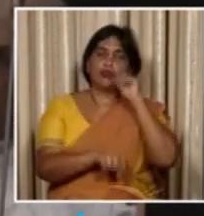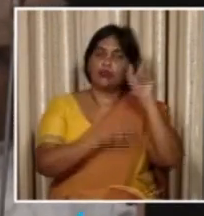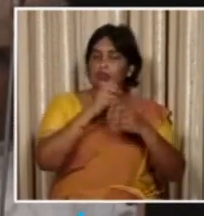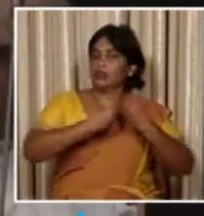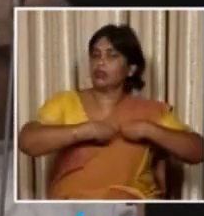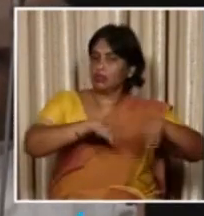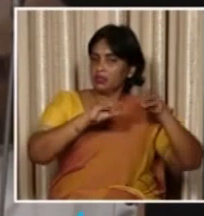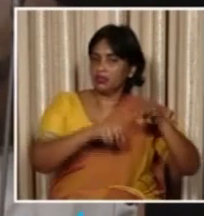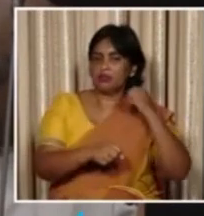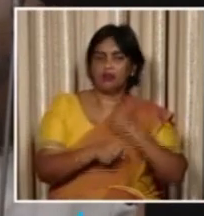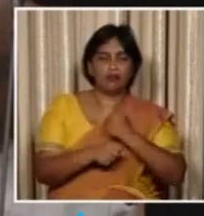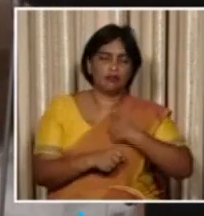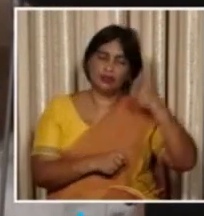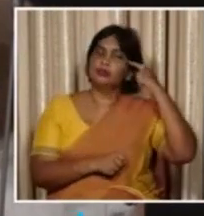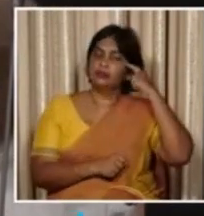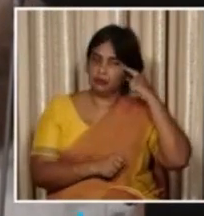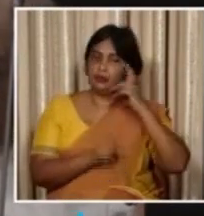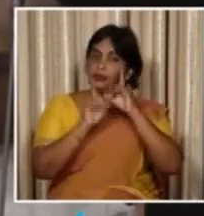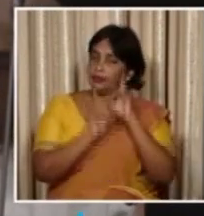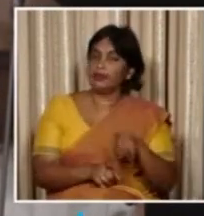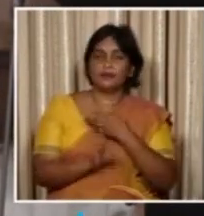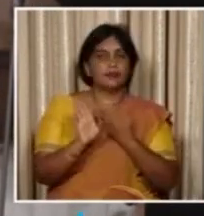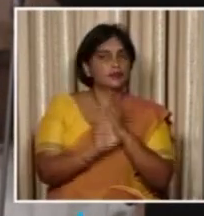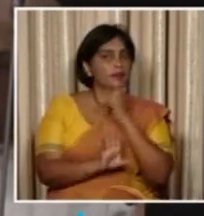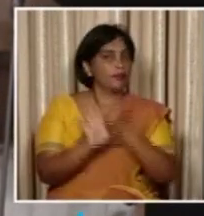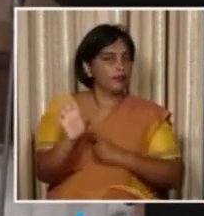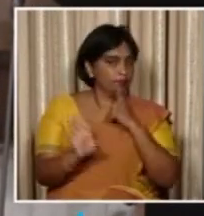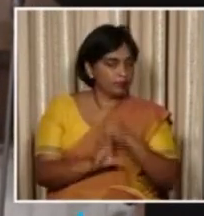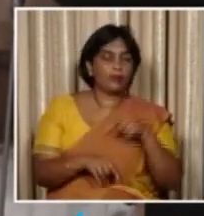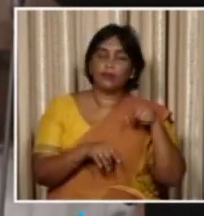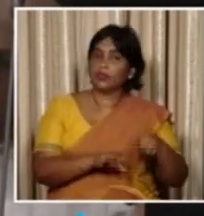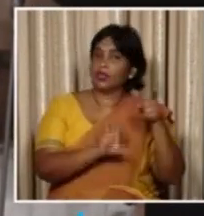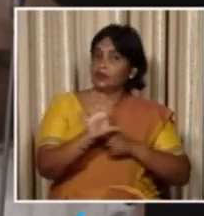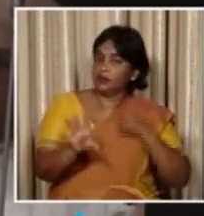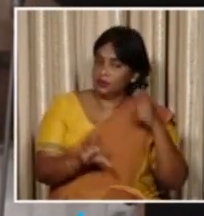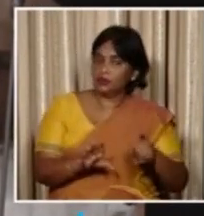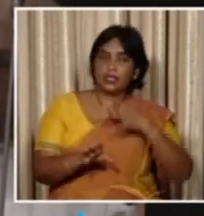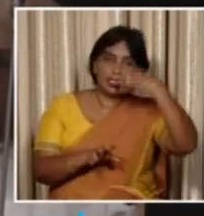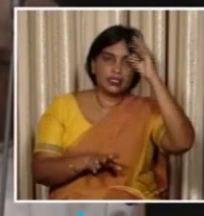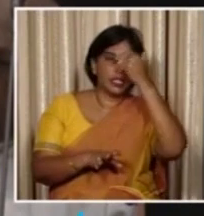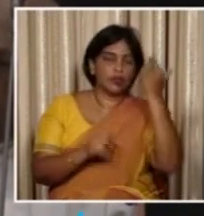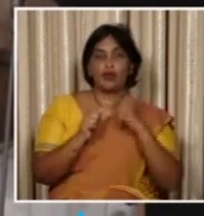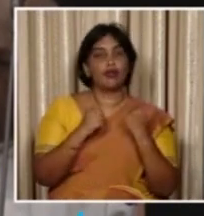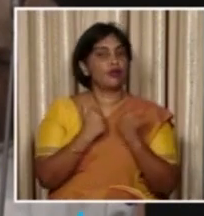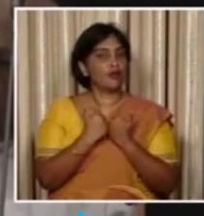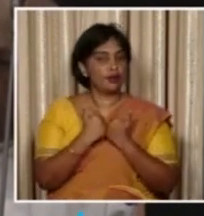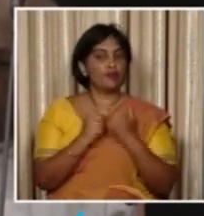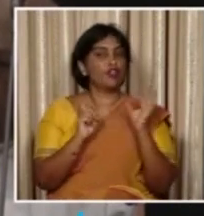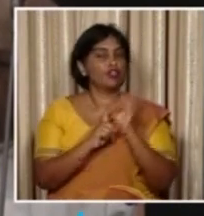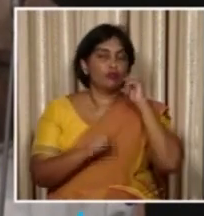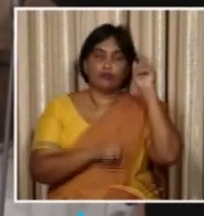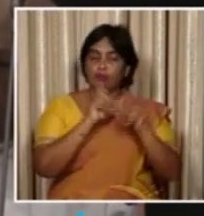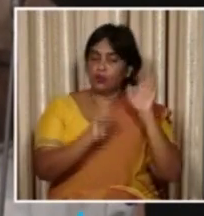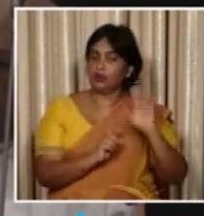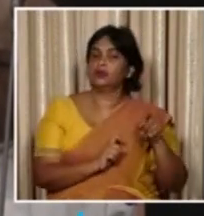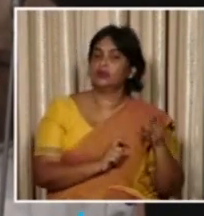ලබා දීමට රජය කල්පනා කළා. ඒ අනුව පසුගිය වසරේ මේ වසරේ සිංහල දෙමළ අවුරුදු කාලයේ දිලිඳු ජන කොටස්